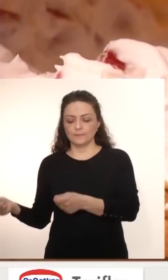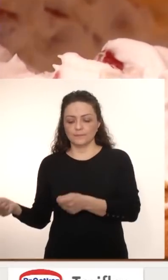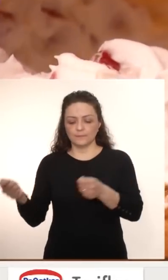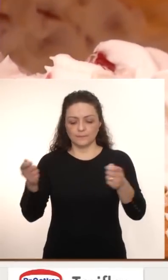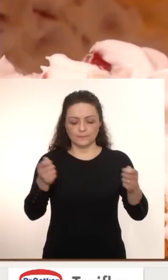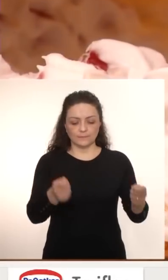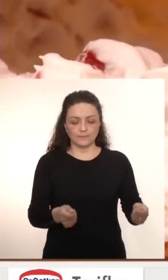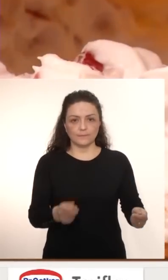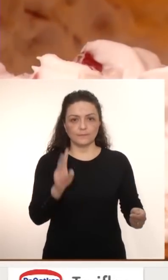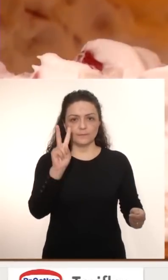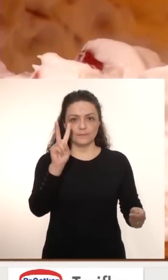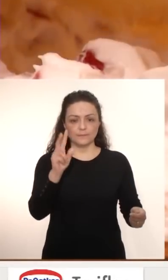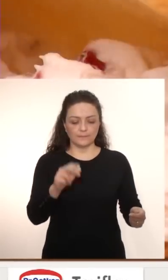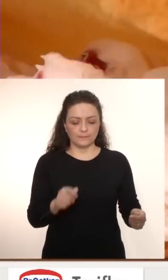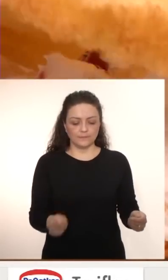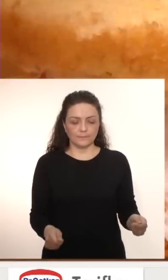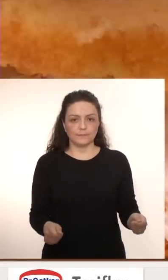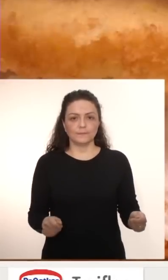İkinci kat keki kapatın.